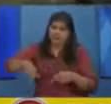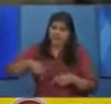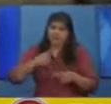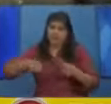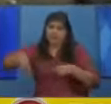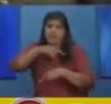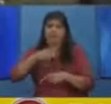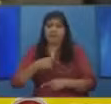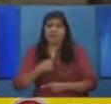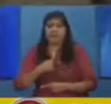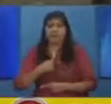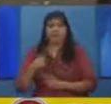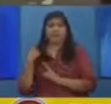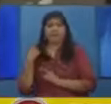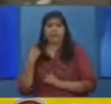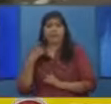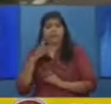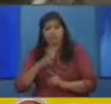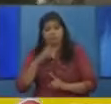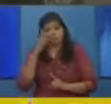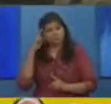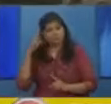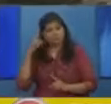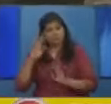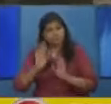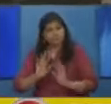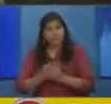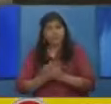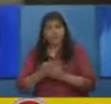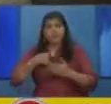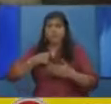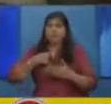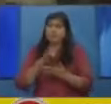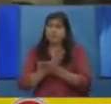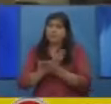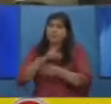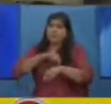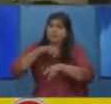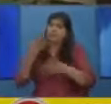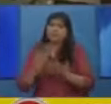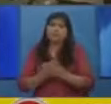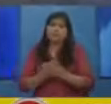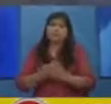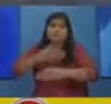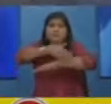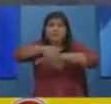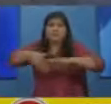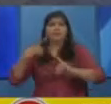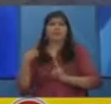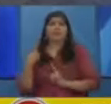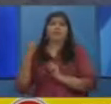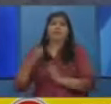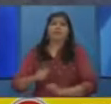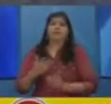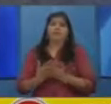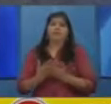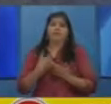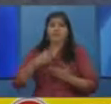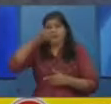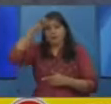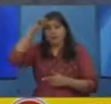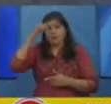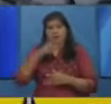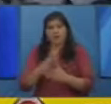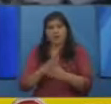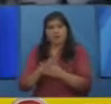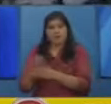उन जाबाज सैनिकों को भी याद रखना है जो इन त्योहारों में भी सीमाओं पर डटे हैं, भारत माता की